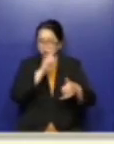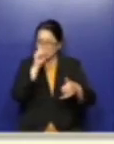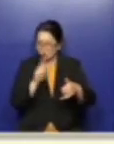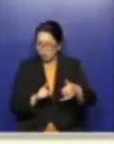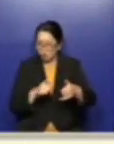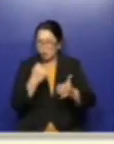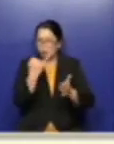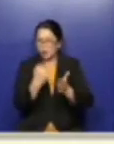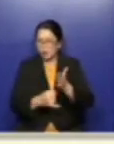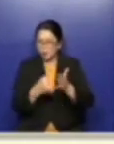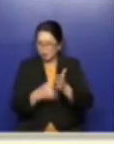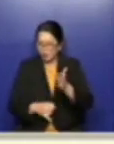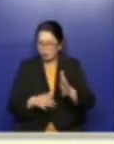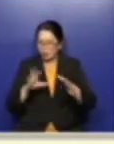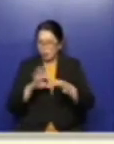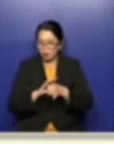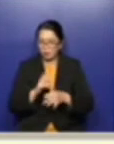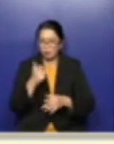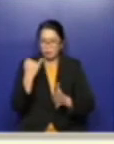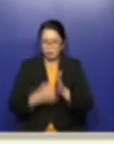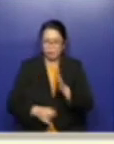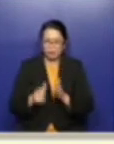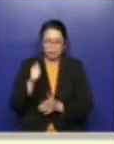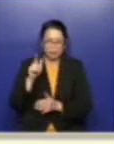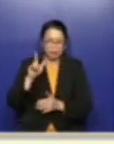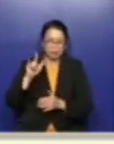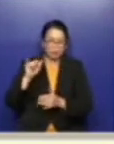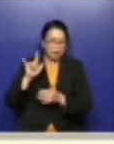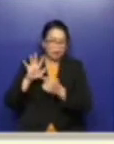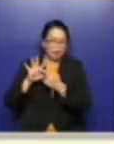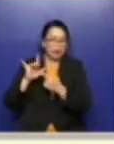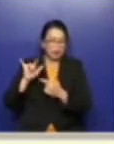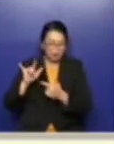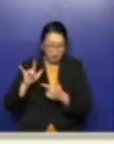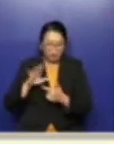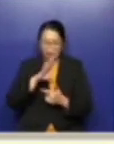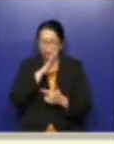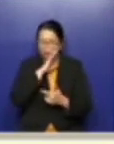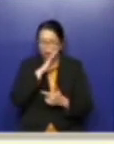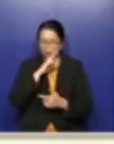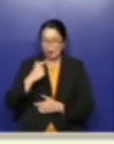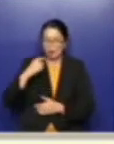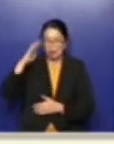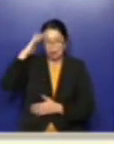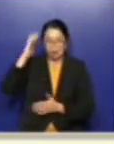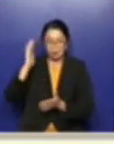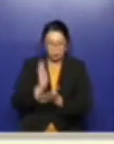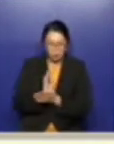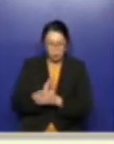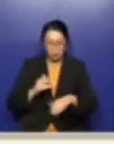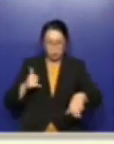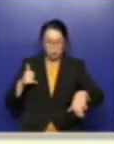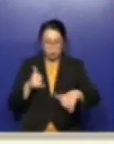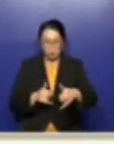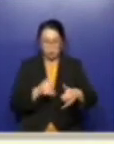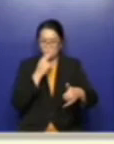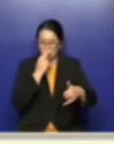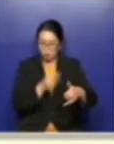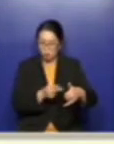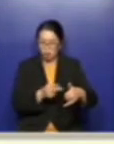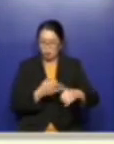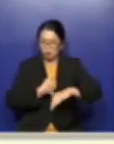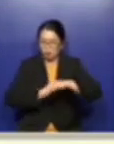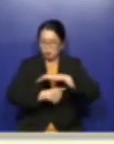ผิดทางอาญาเมื่อพนักงานสอบสวนหรือพนักงานอัยการไม่เห็นสมควรให้ปล่อยตัวชั่วค